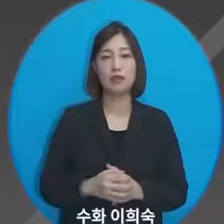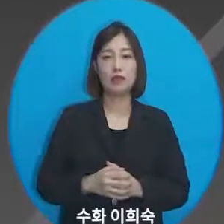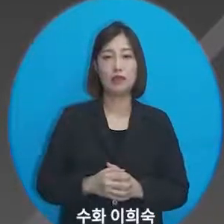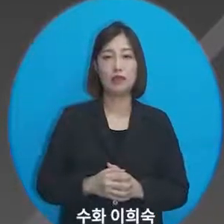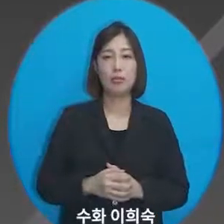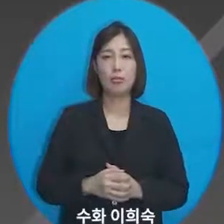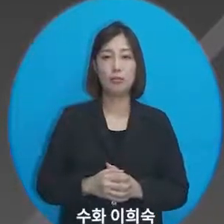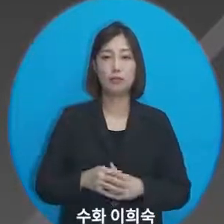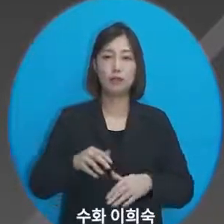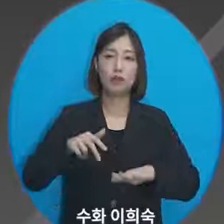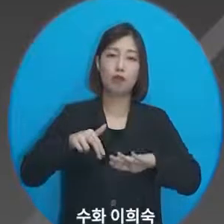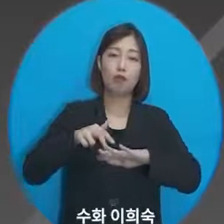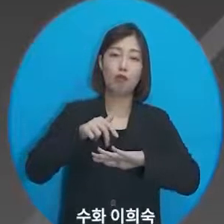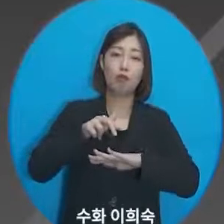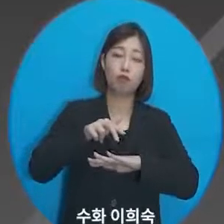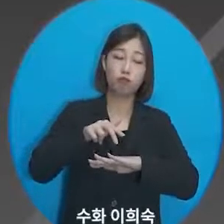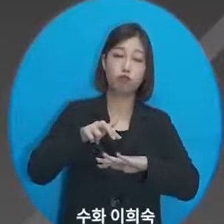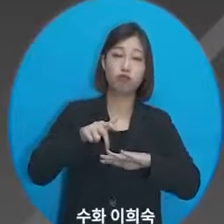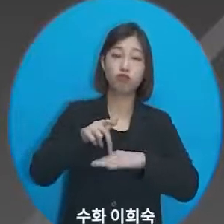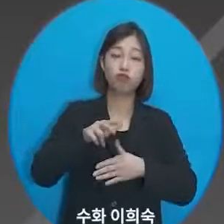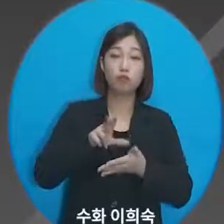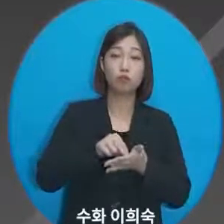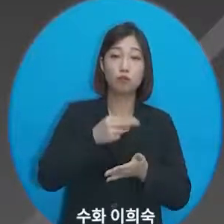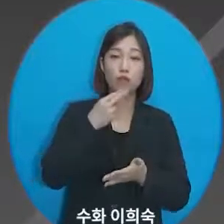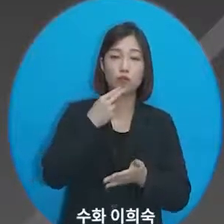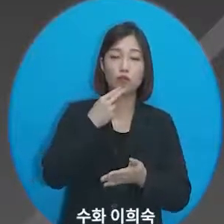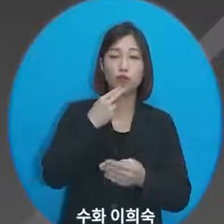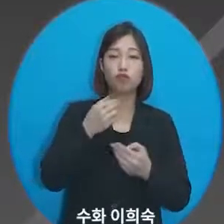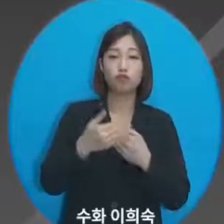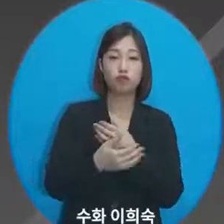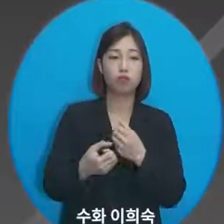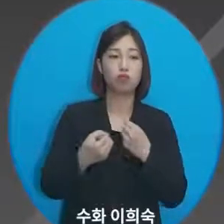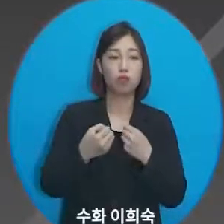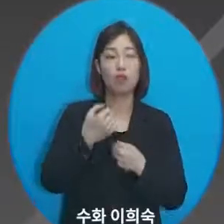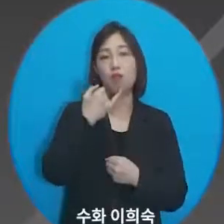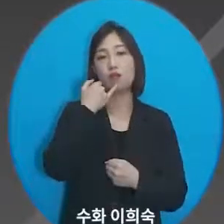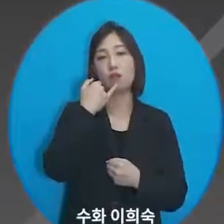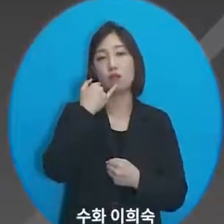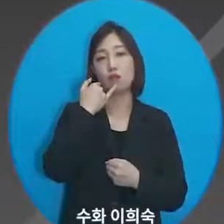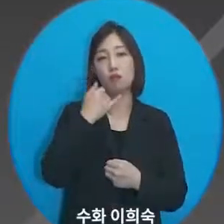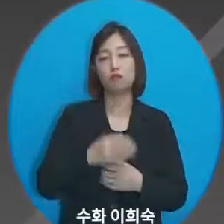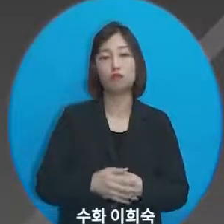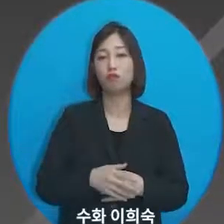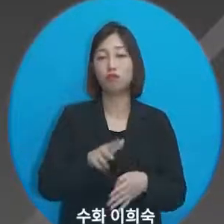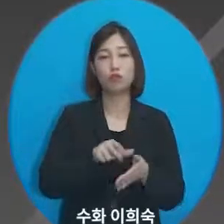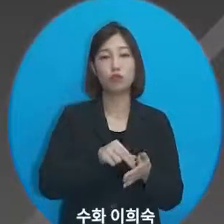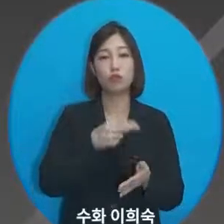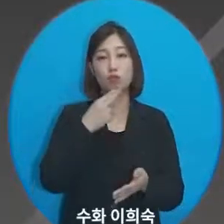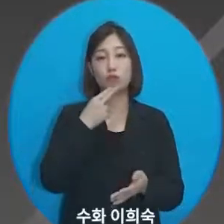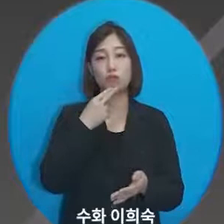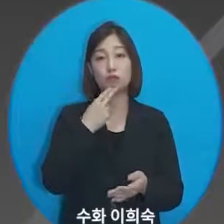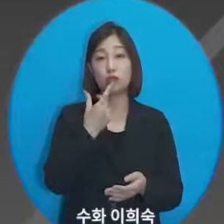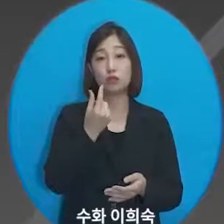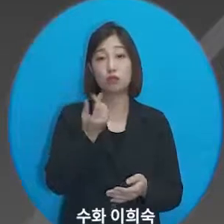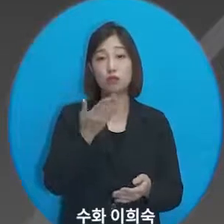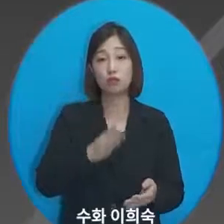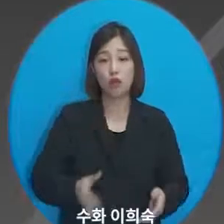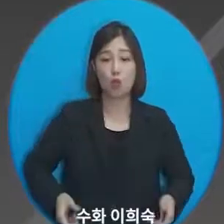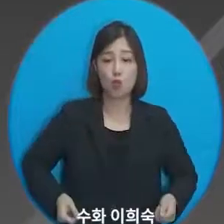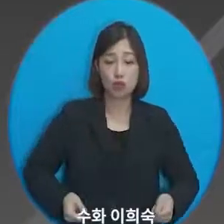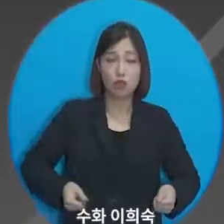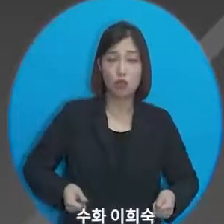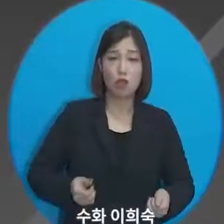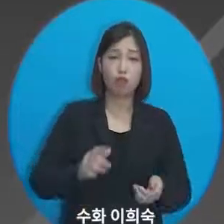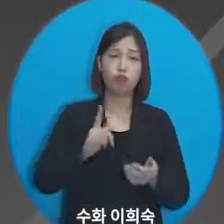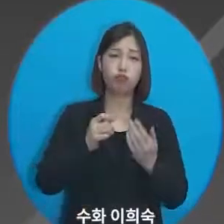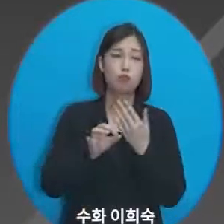보행이 가능하신 분들만 가게 되어 있습니다. 그래서 휠체어 타신 분들이나 어리신 분들은 저런 계단을 올라가기 힘들어요. 그래서 옆에다가